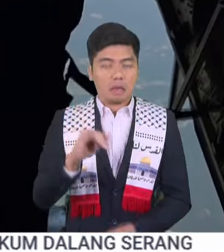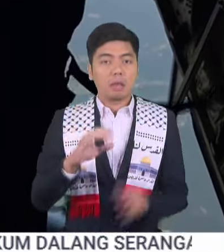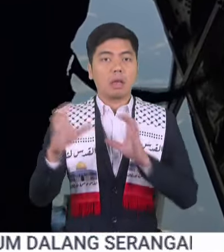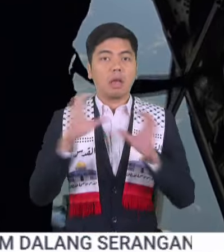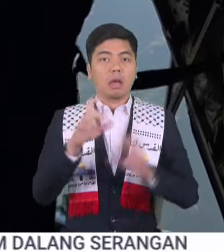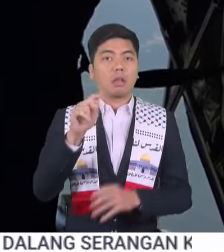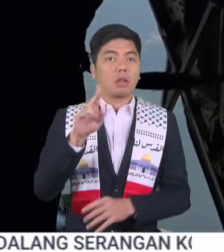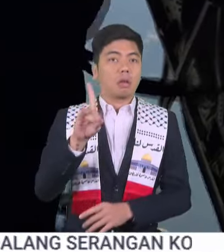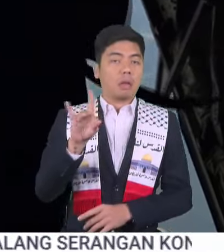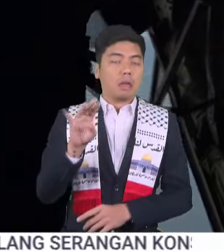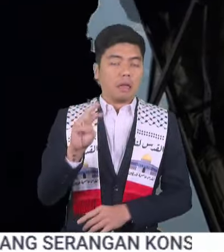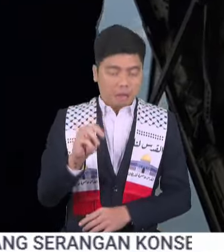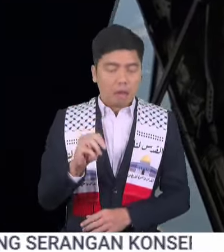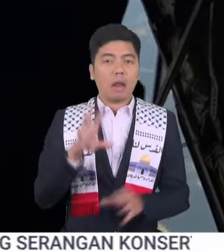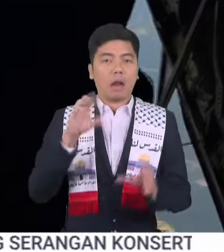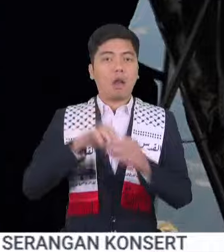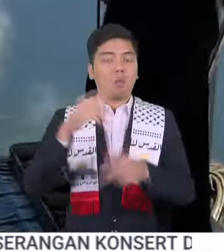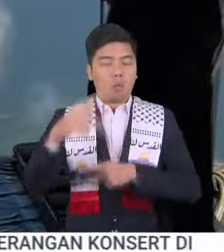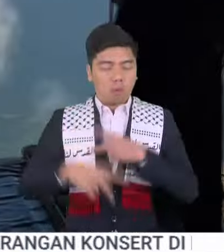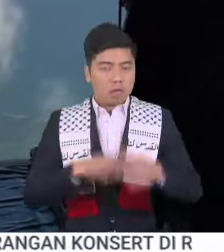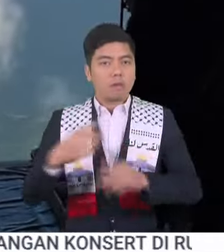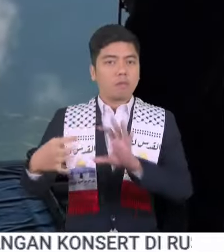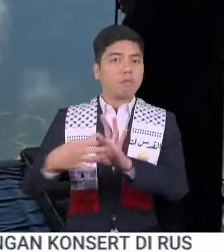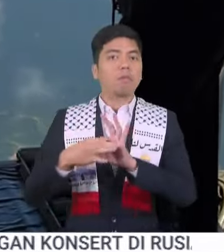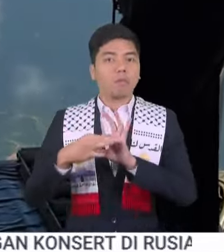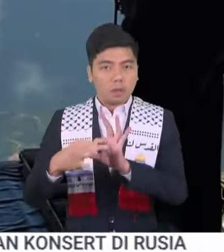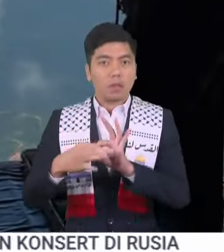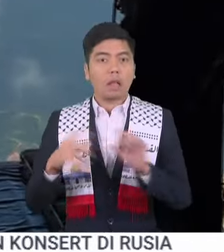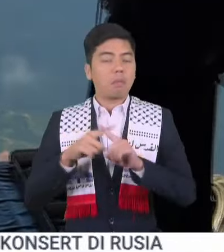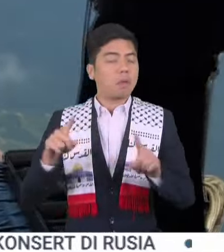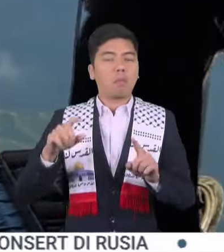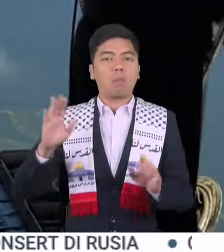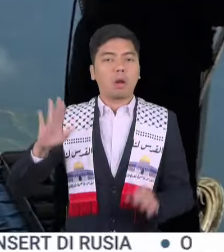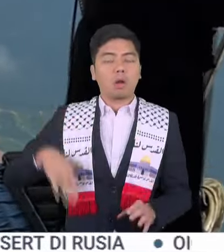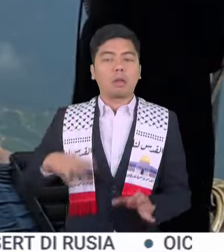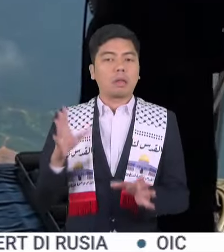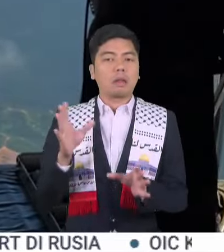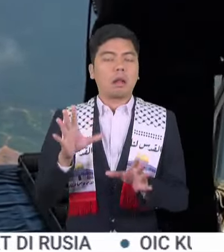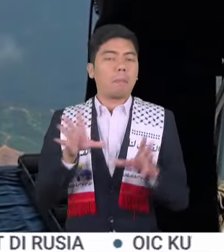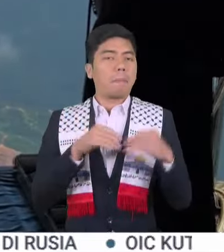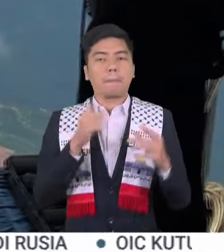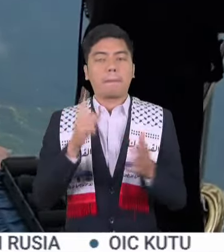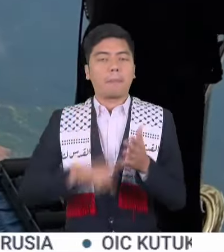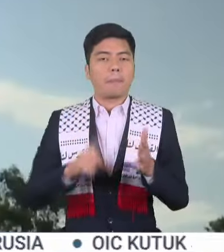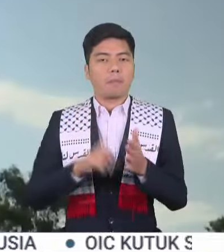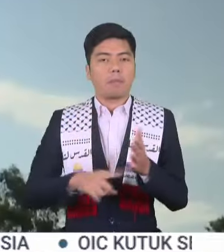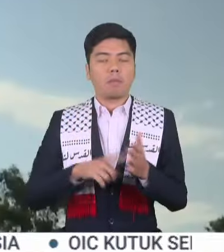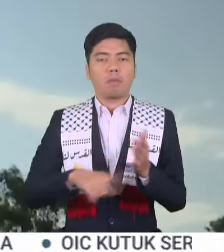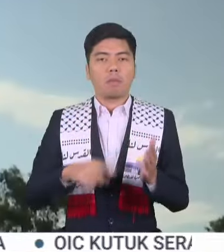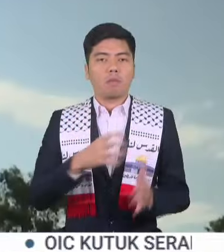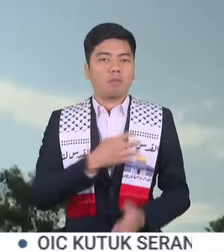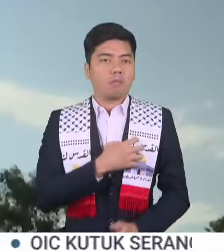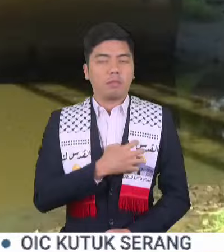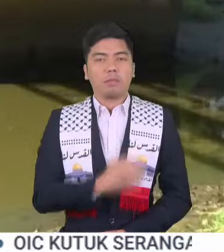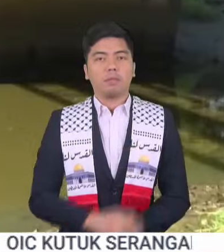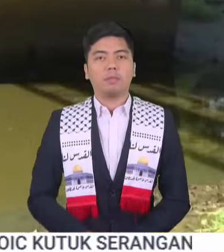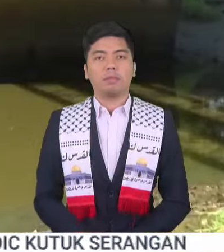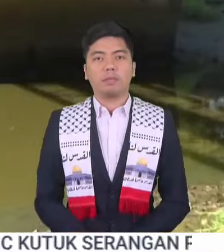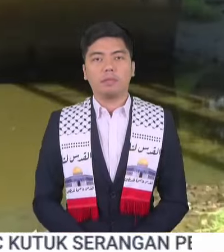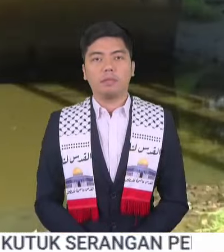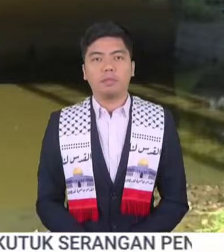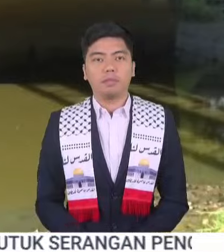dengan proses pembenihan awan. Namun setakat ini pihaknya masih belum menerima sebarang permintaan.